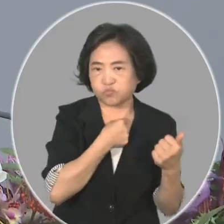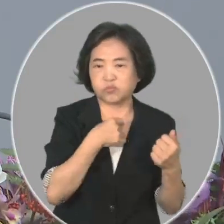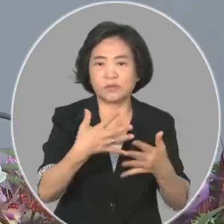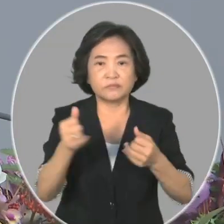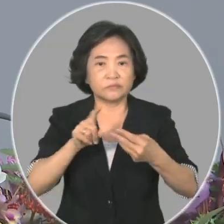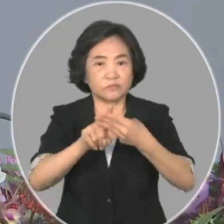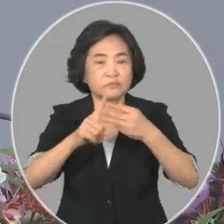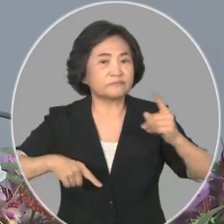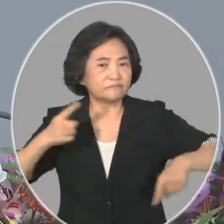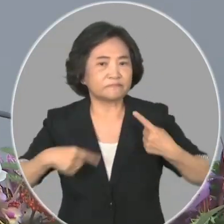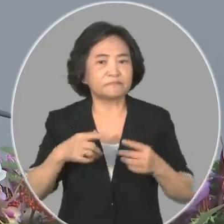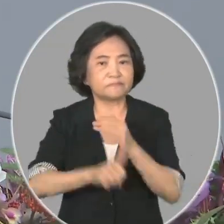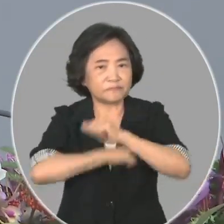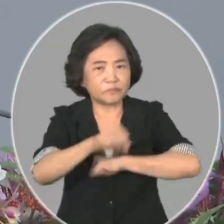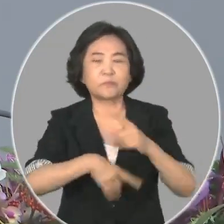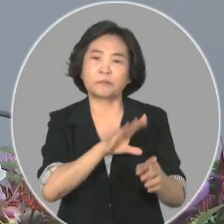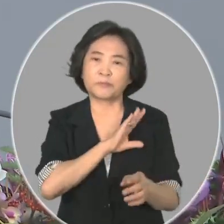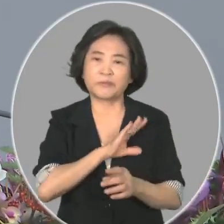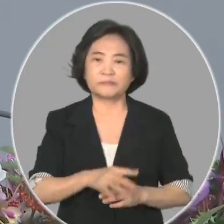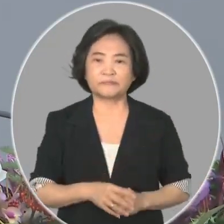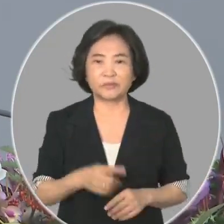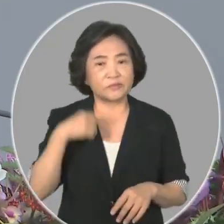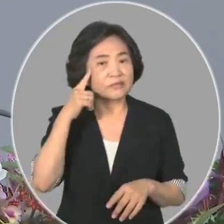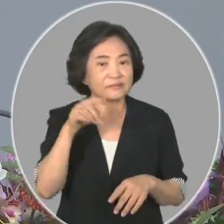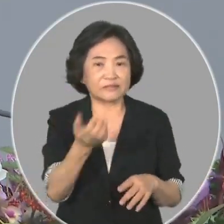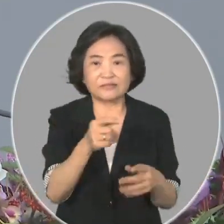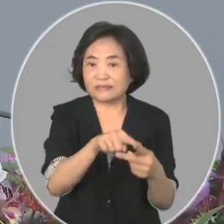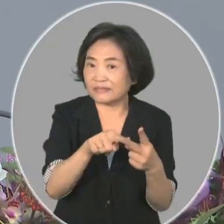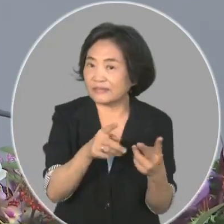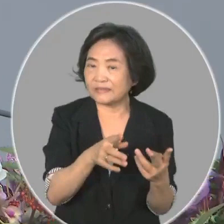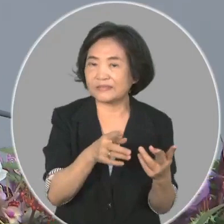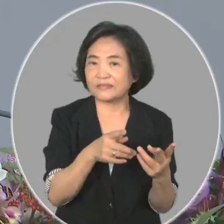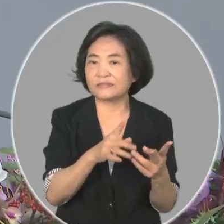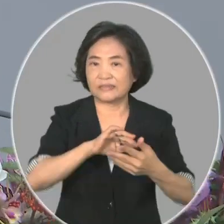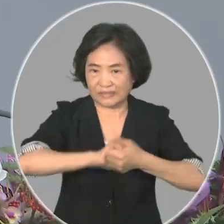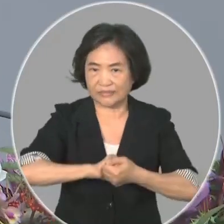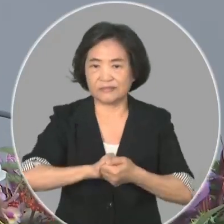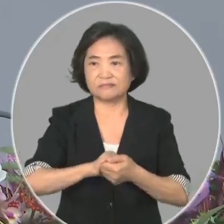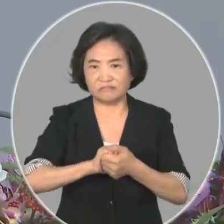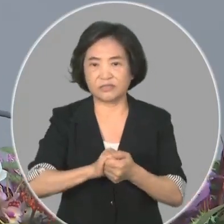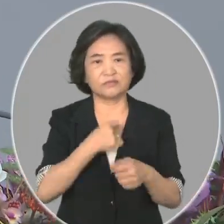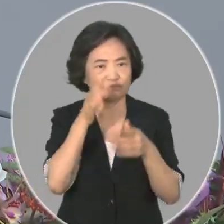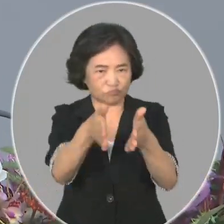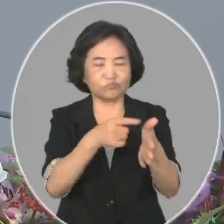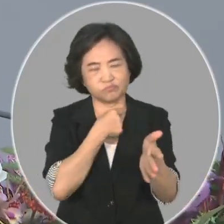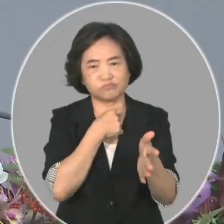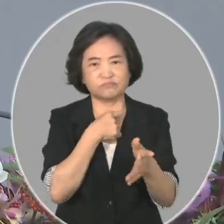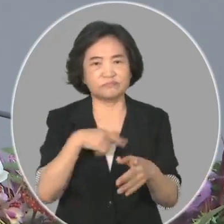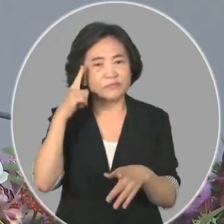主自由的生活方式，这一点我们没有妥协的空间。